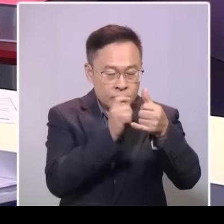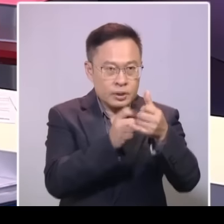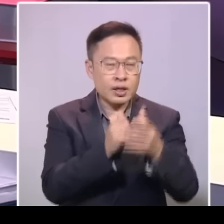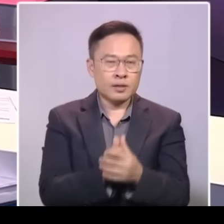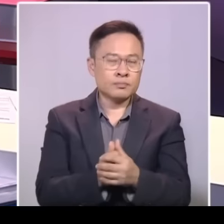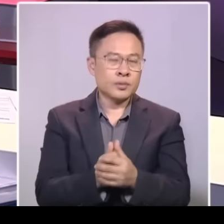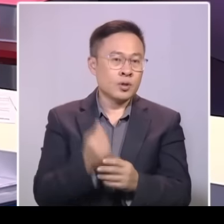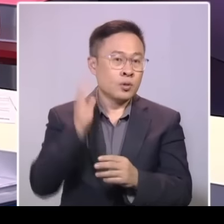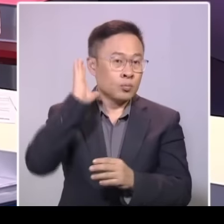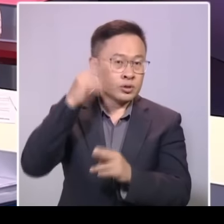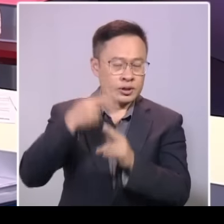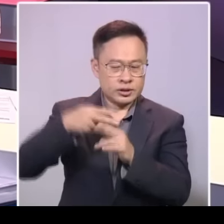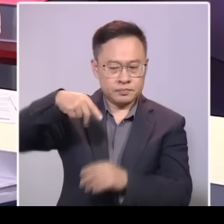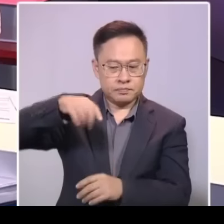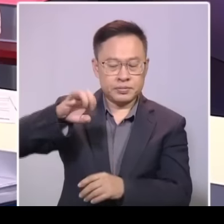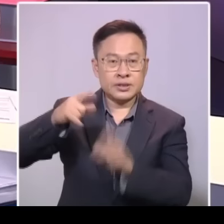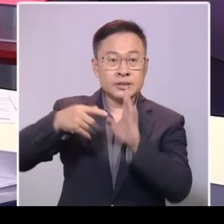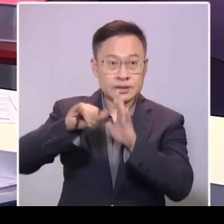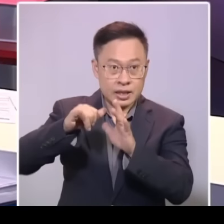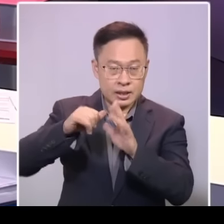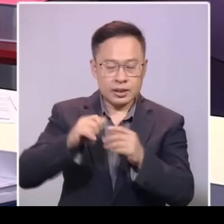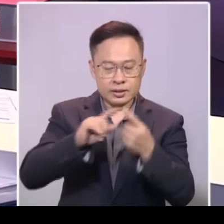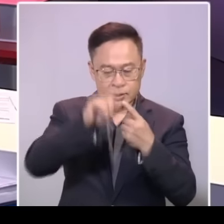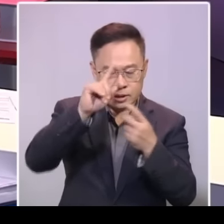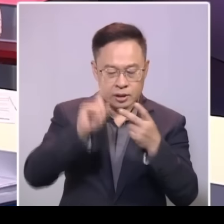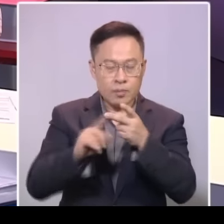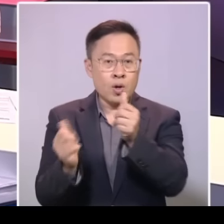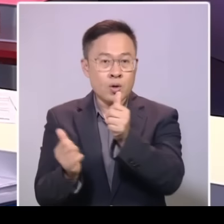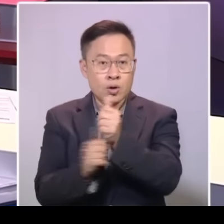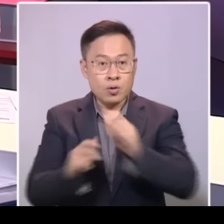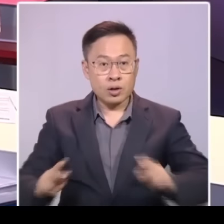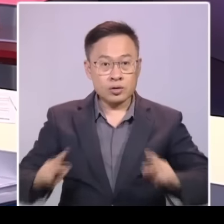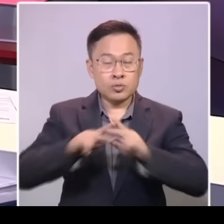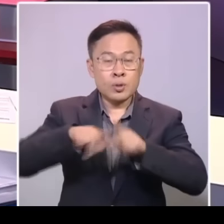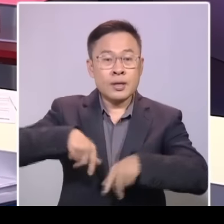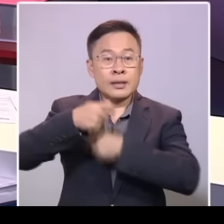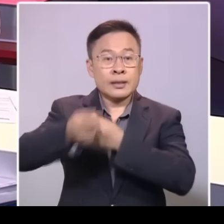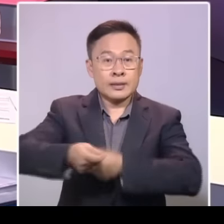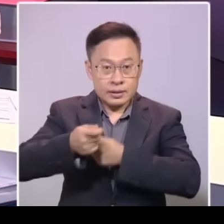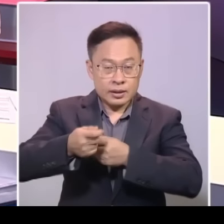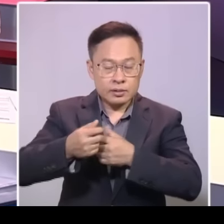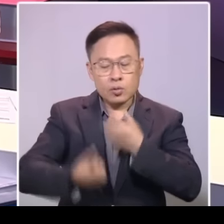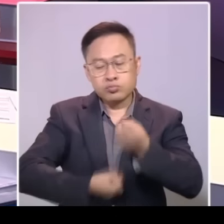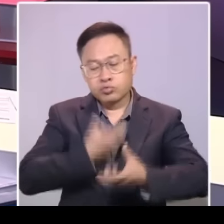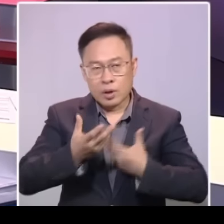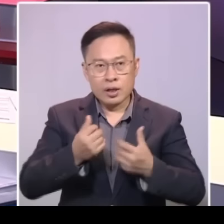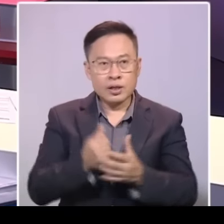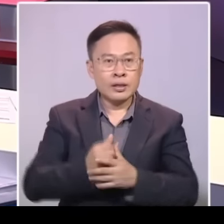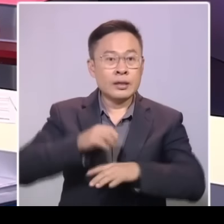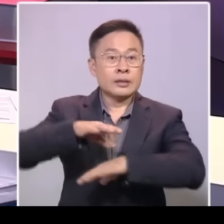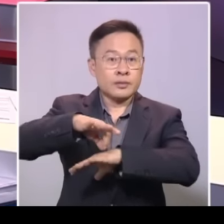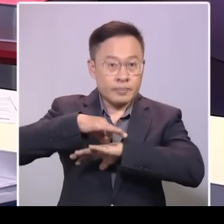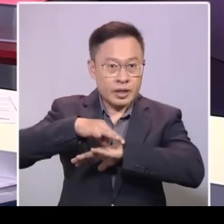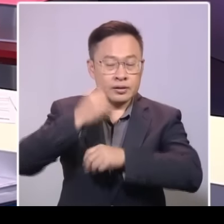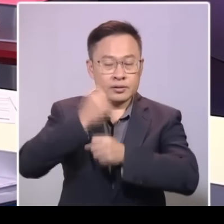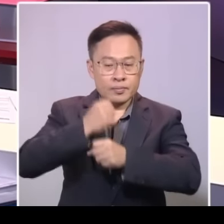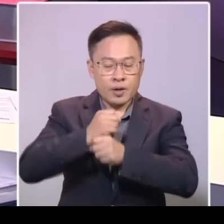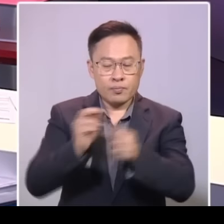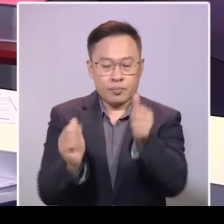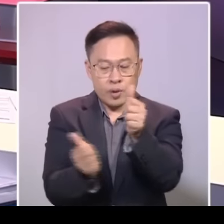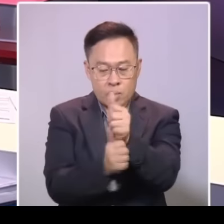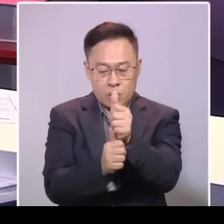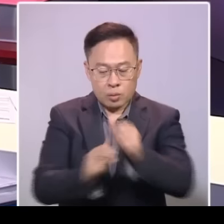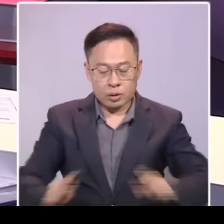ที่รัฐมนตรีช่วยกระทรวงเกษตร ครับ คนนี้ออกมาเปิดใจบอกว่าตื่นเต้นนะแล้วก็ยอมรับว่าตำแหน่งนี้ท้าทายมากจริงๆแล้วยังบอก